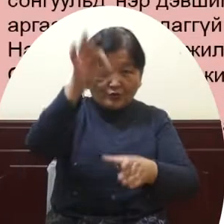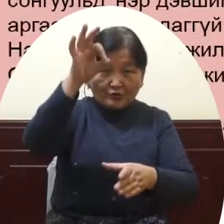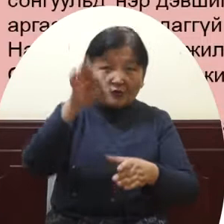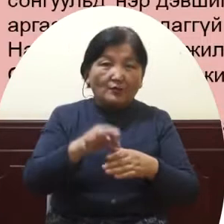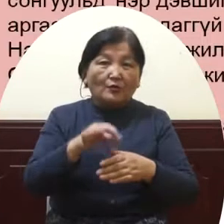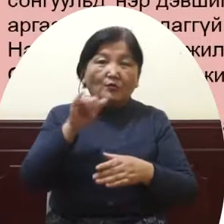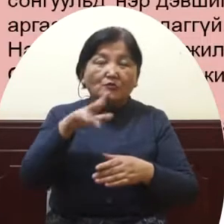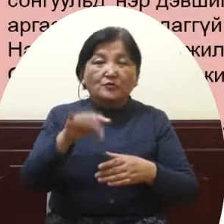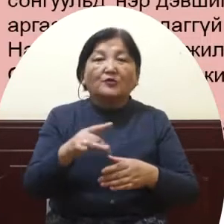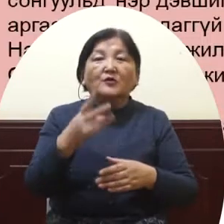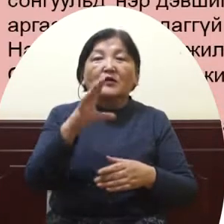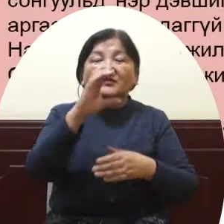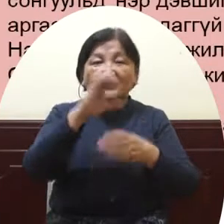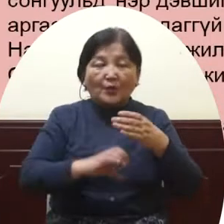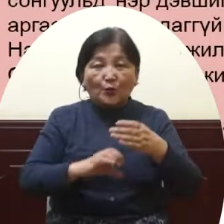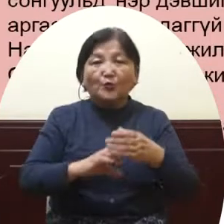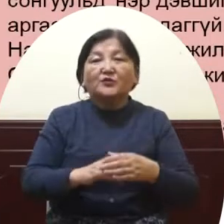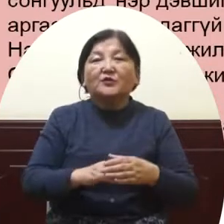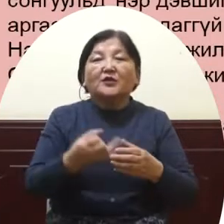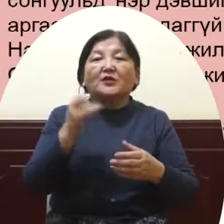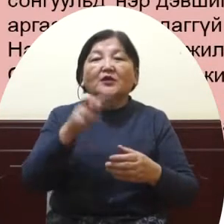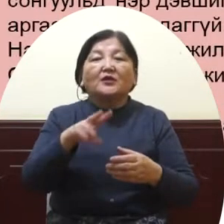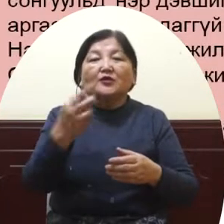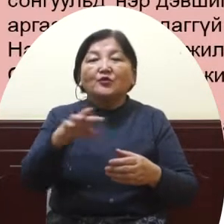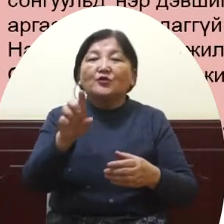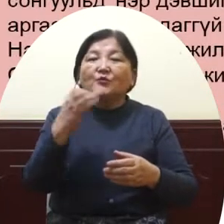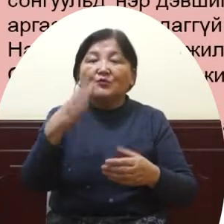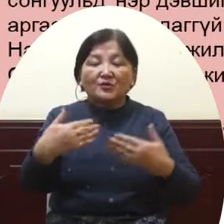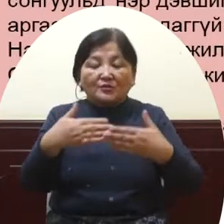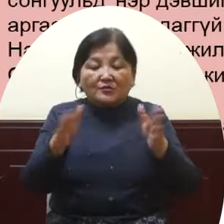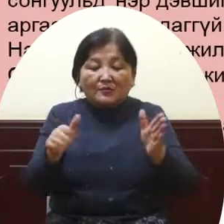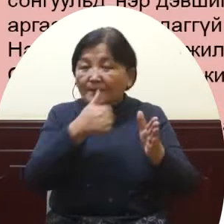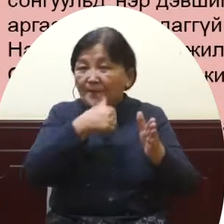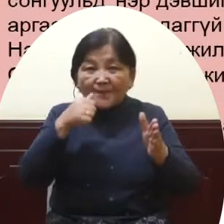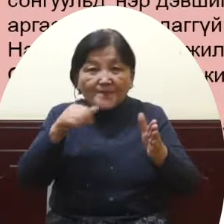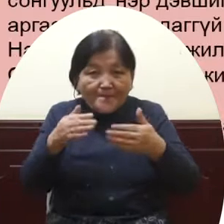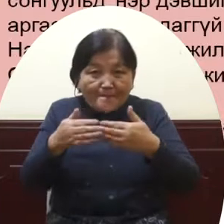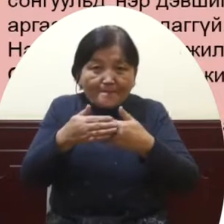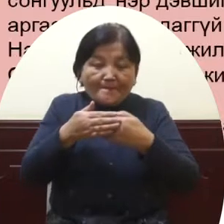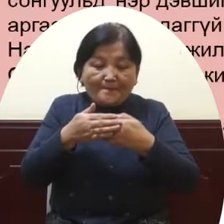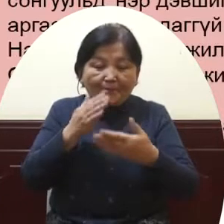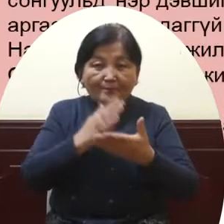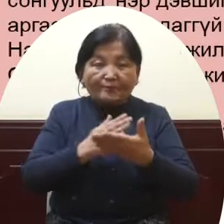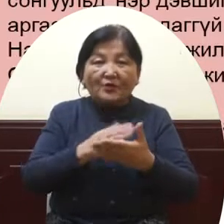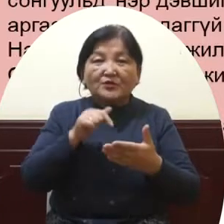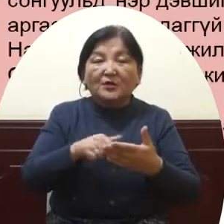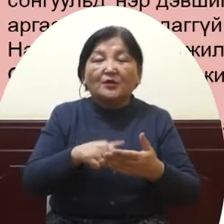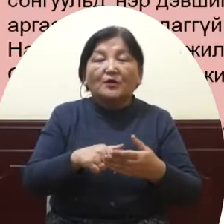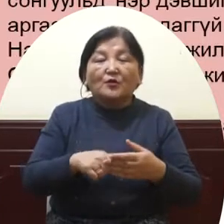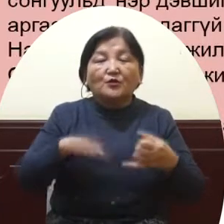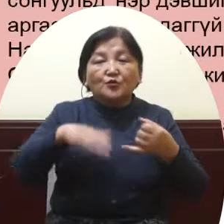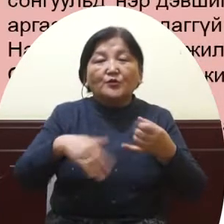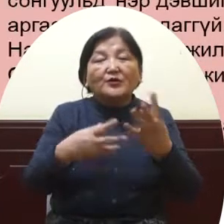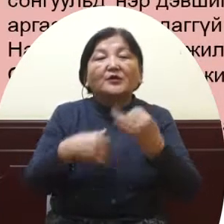бус, сонгуулийн санхүүжилт дээр нь бас ил тод бус. Мониторингийн хэд хэдэн судалгаанууд байгаа сүүлийн хэдэн жилийн